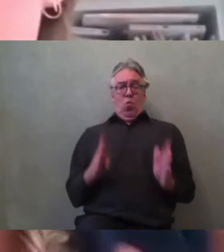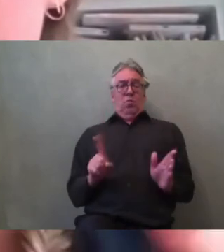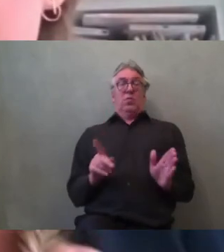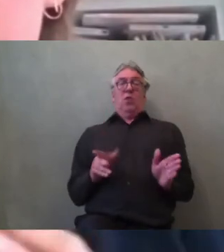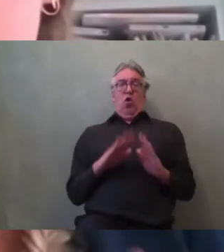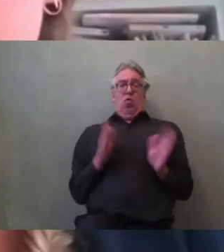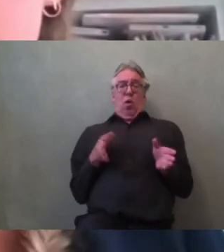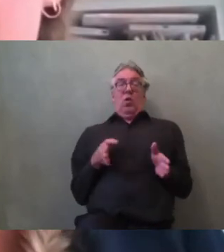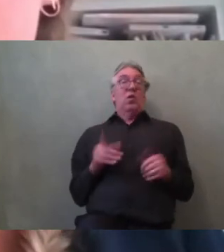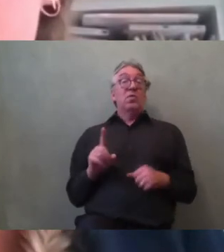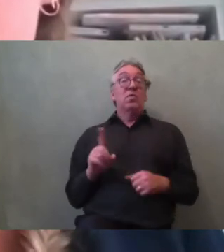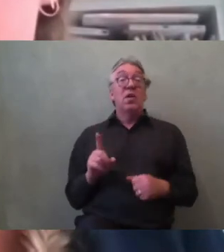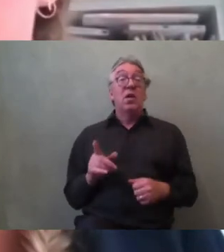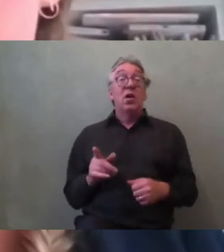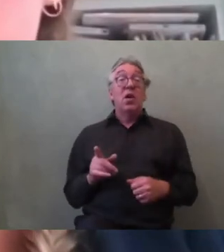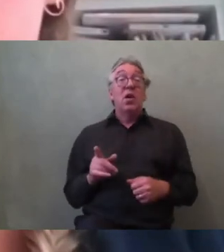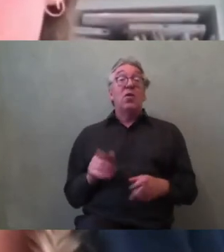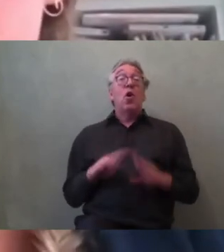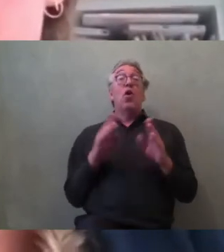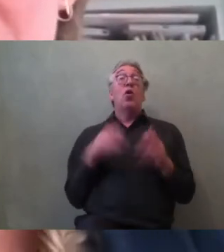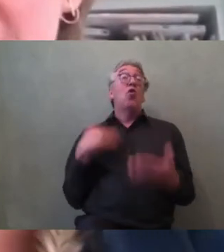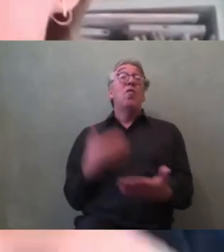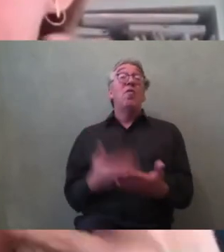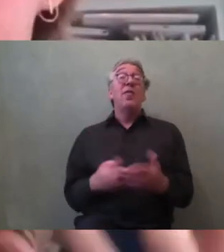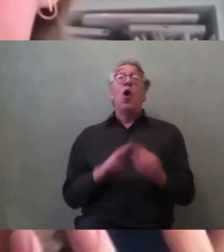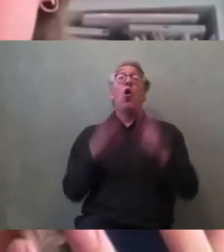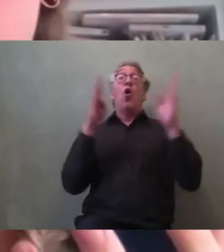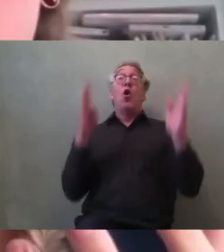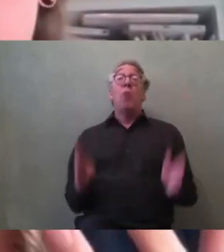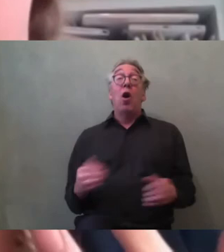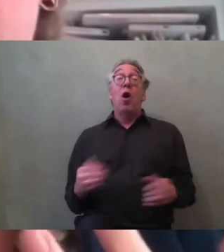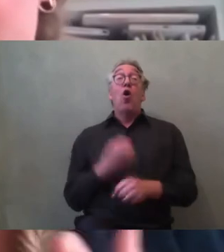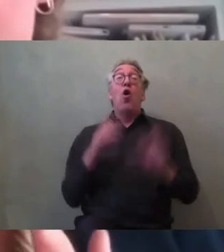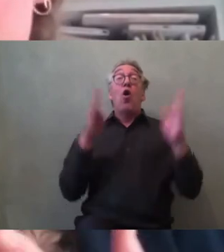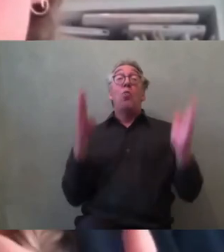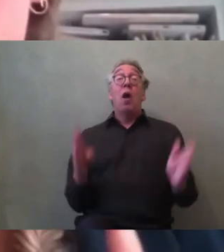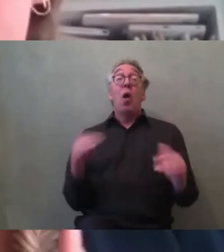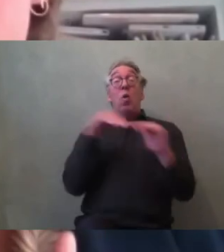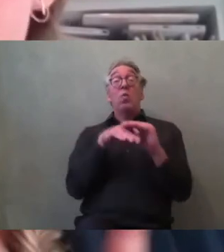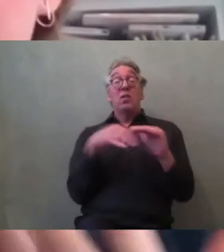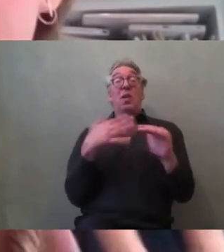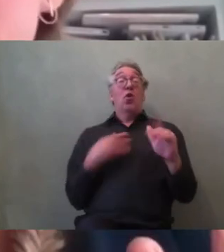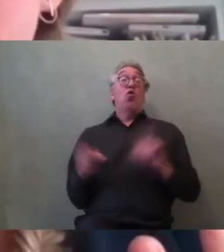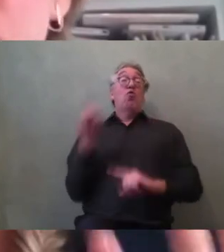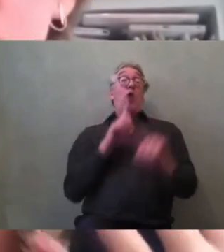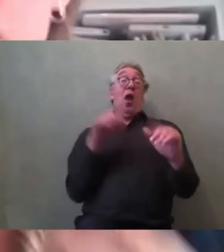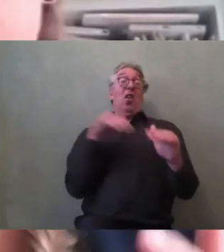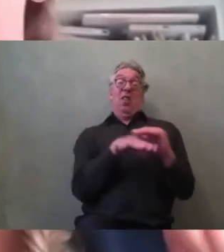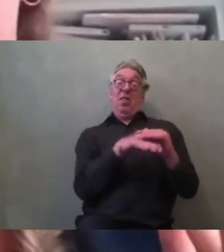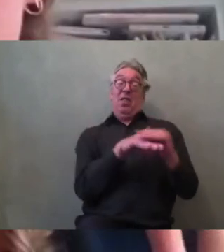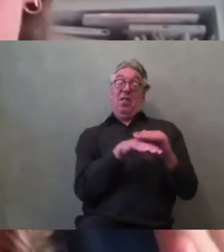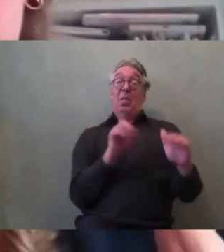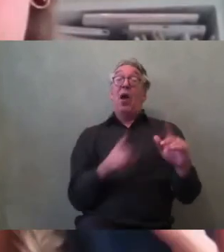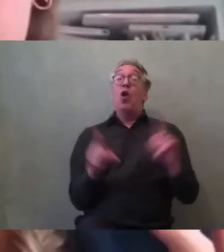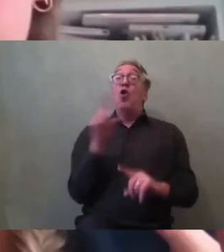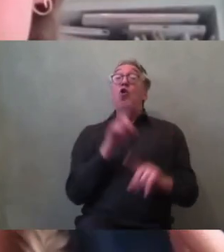Het is een gegeven, het is een feit dat gebouwen herbergen eigenlijk onze verhalen. Maar deze verhalen zijn veel